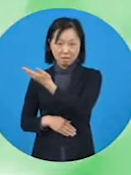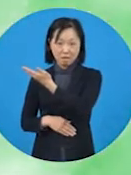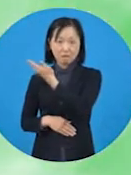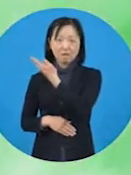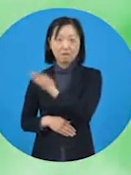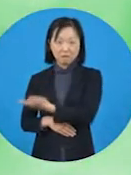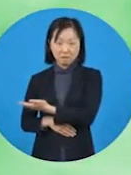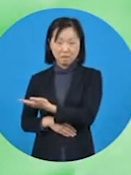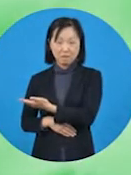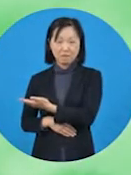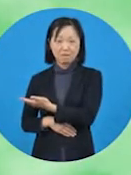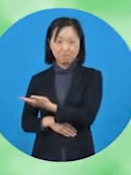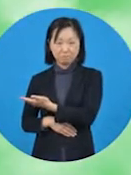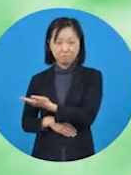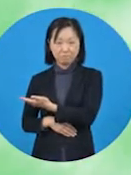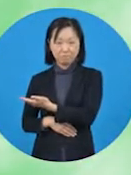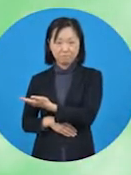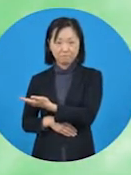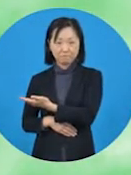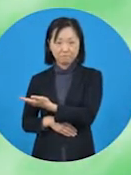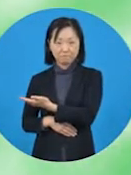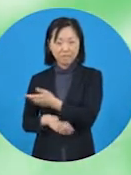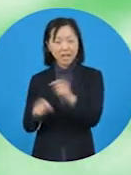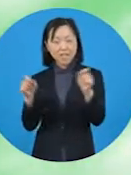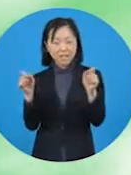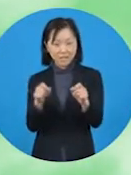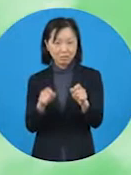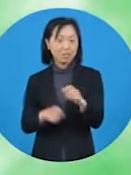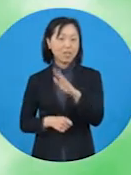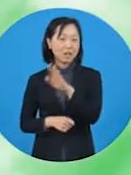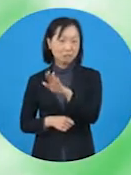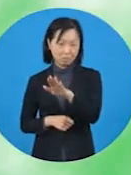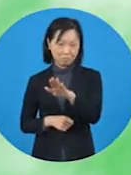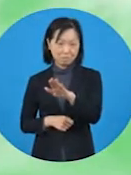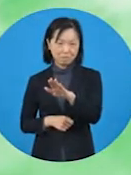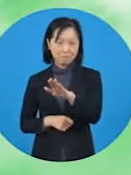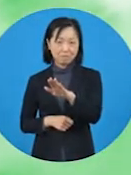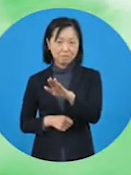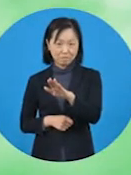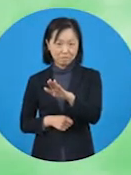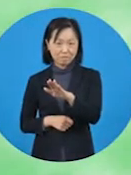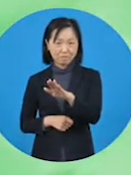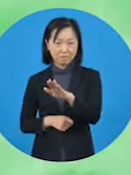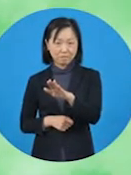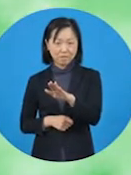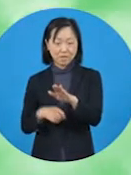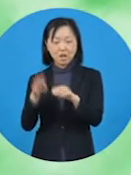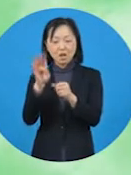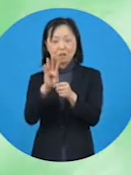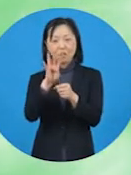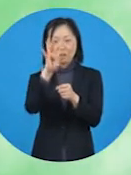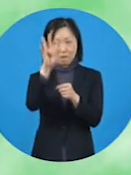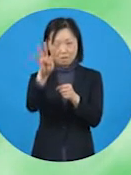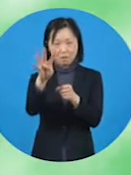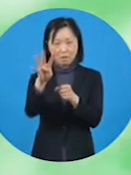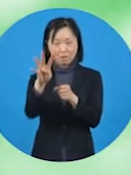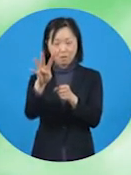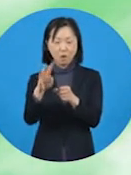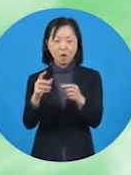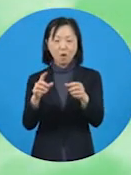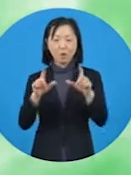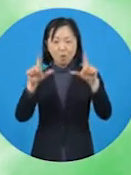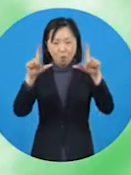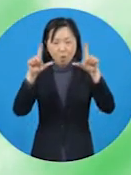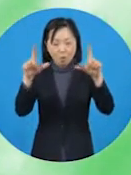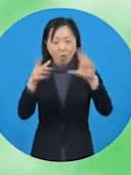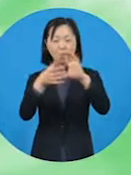ショナルトレーニングセンターや東洋大学総合スポーツセンターが、近いエリアでございまして、こちらは、4年後に迫